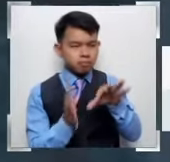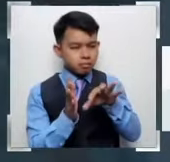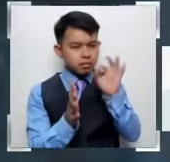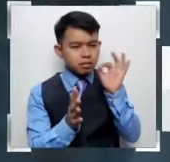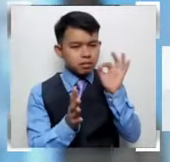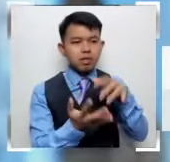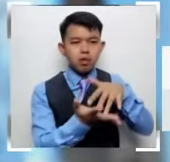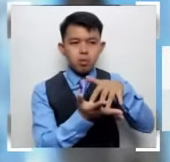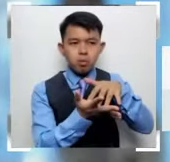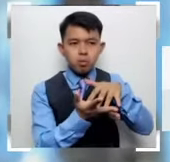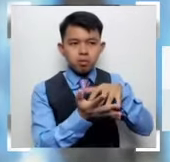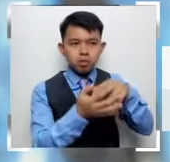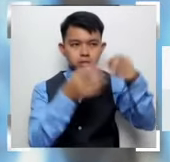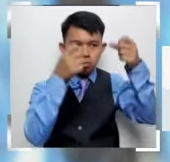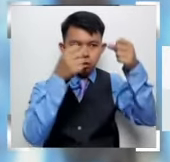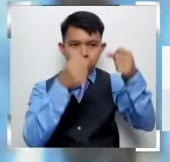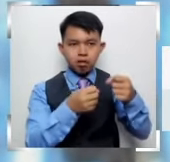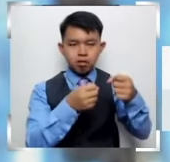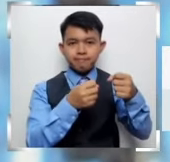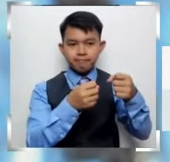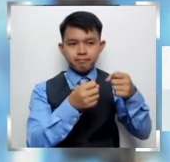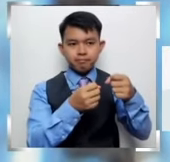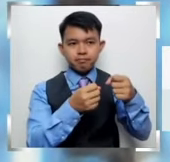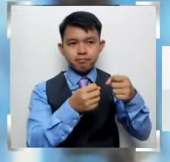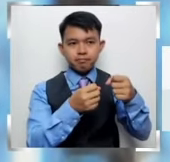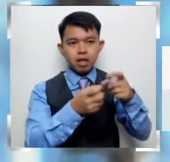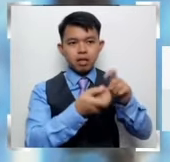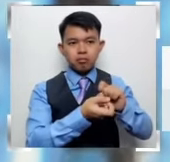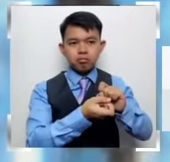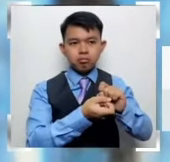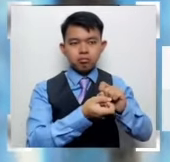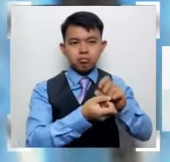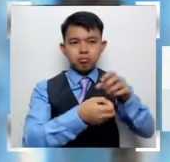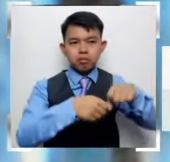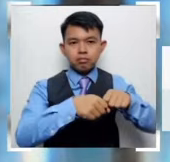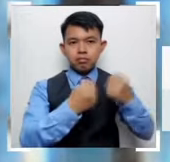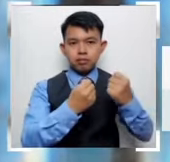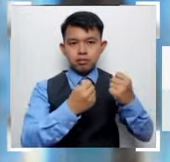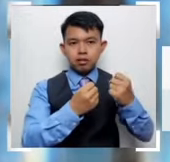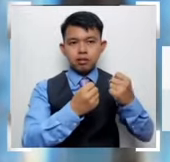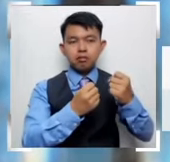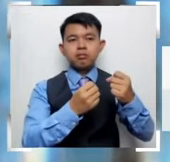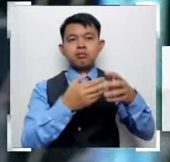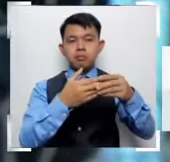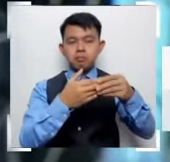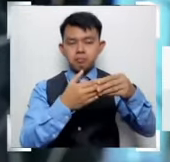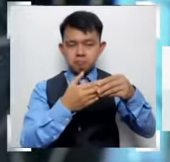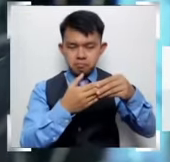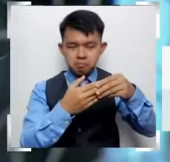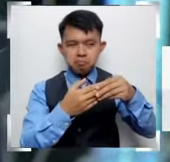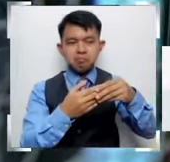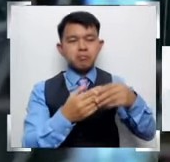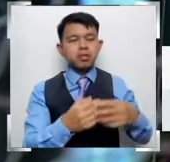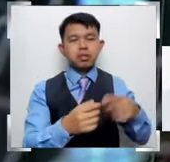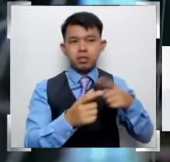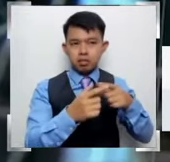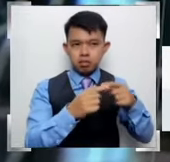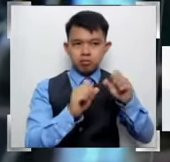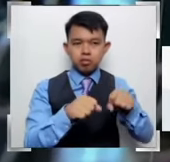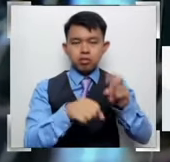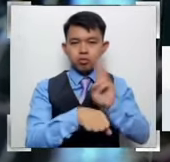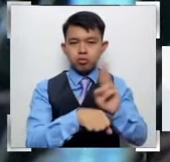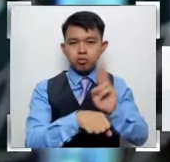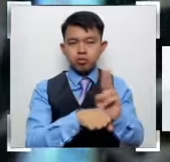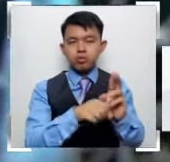mga bakal na rehas, saka ito'y tinulak hanggang sa bumaluktot. Ginamit daw itong panuluyan ng tatlo sa mga pumuga